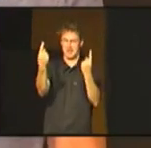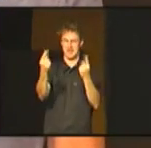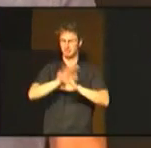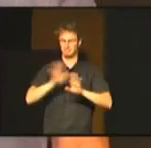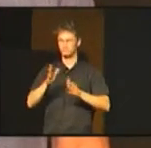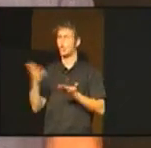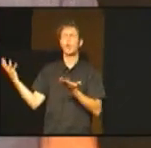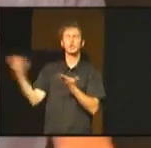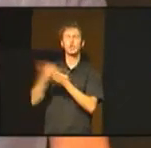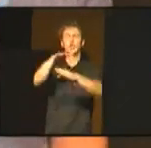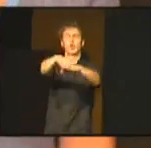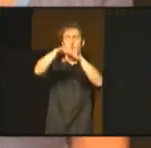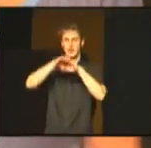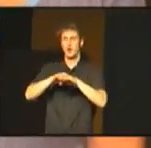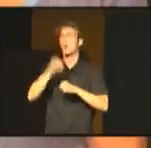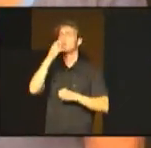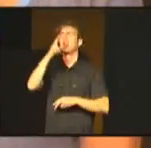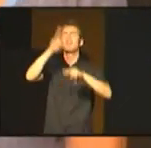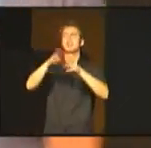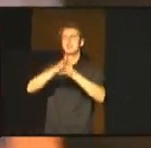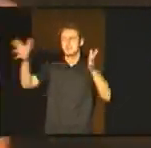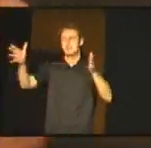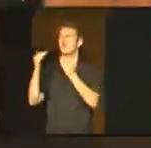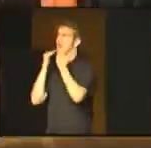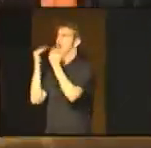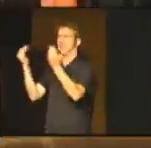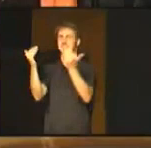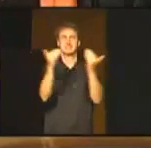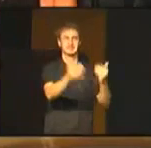som convidats. Bona festa major. Gràcies.